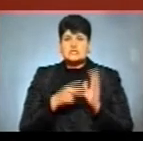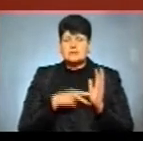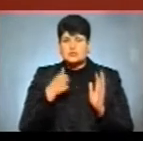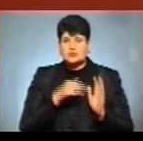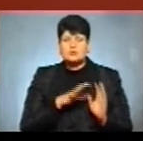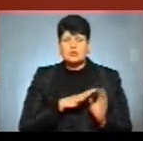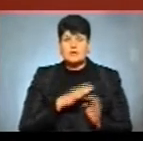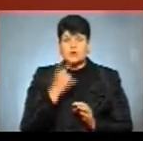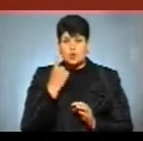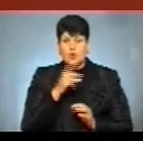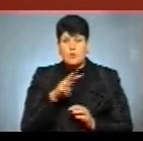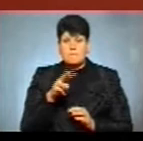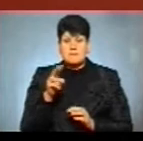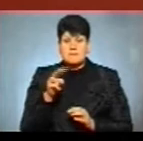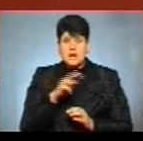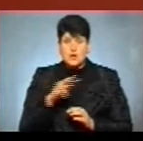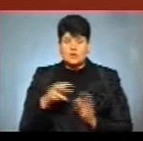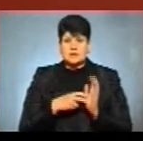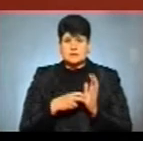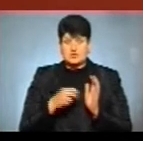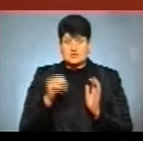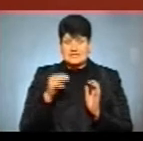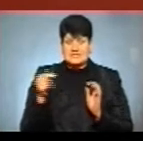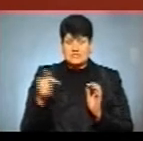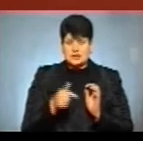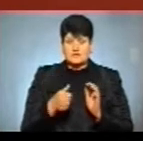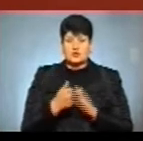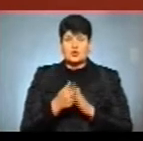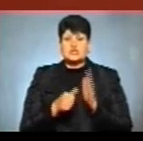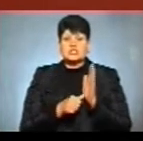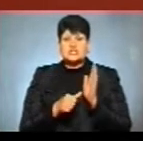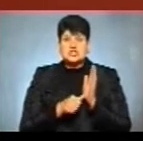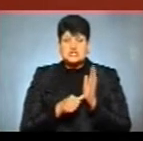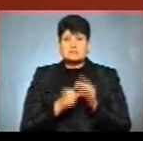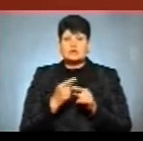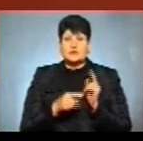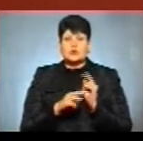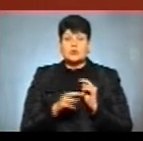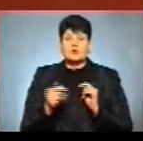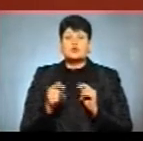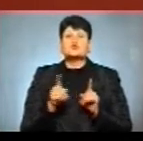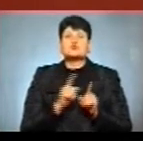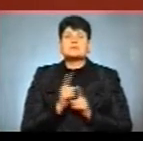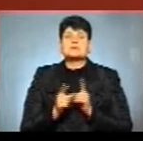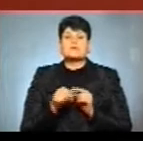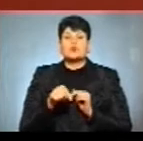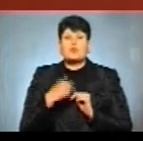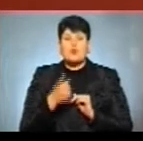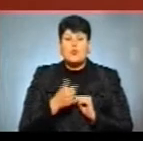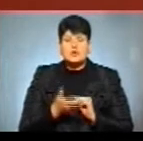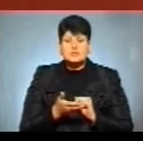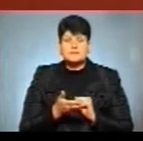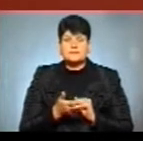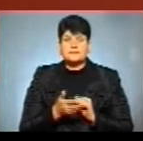2017 році сягала від 1 700 000 гривень до 6,5 мільйонів гривень. Юля, що змінилося цього року?